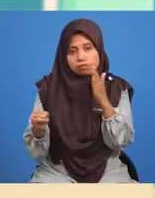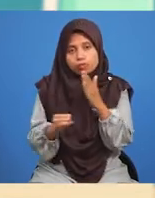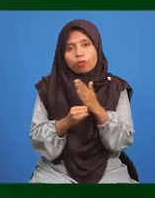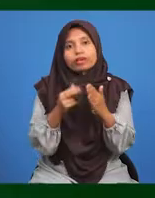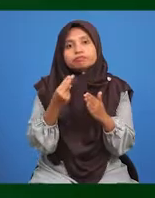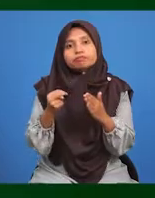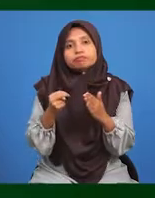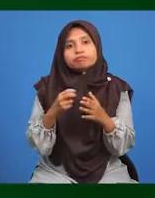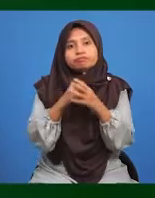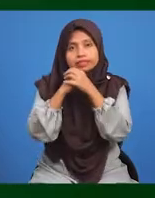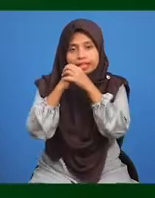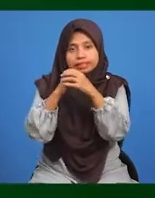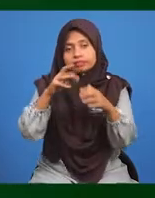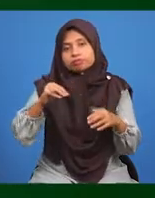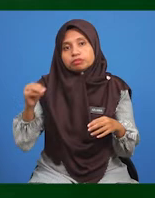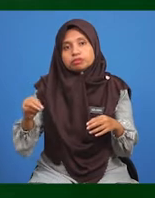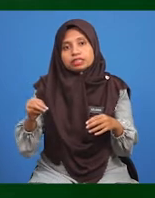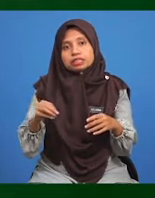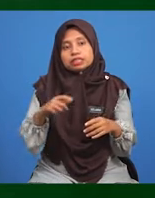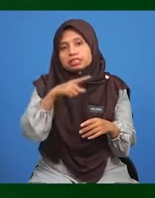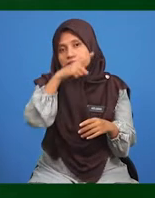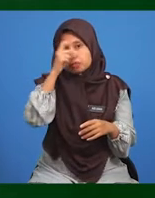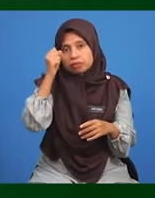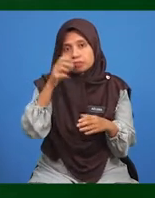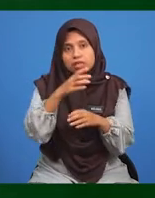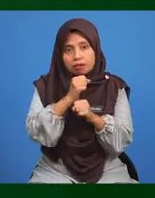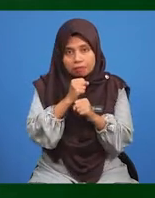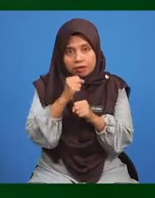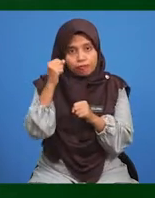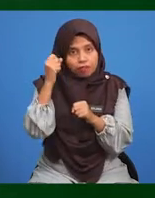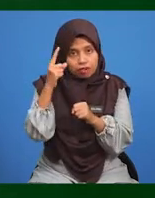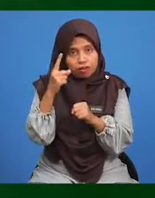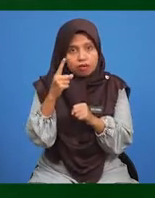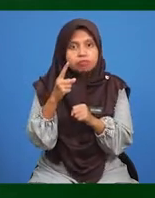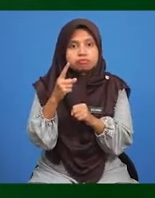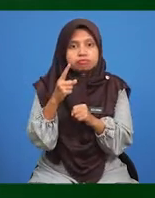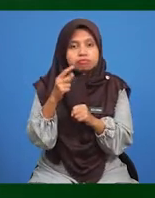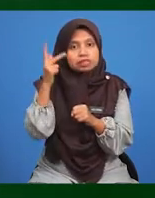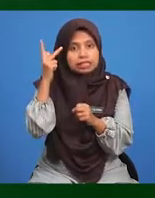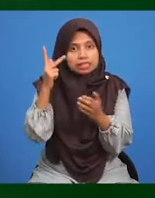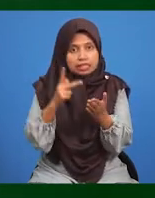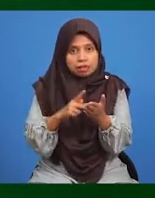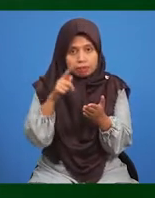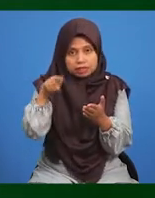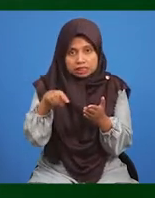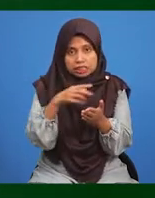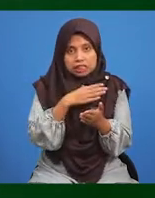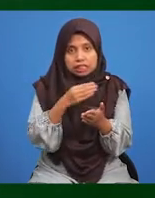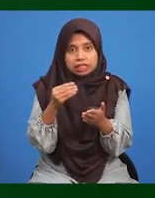berimbuhan. Tahniah, murid-murid, kerana dapat memahami, mengenal